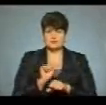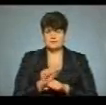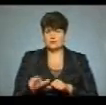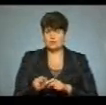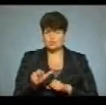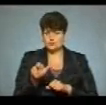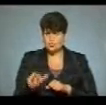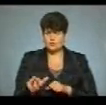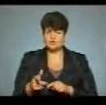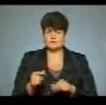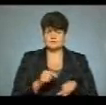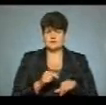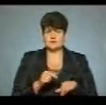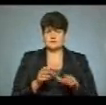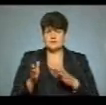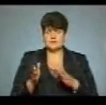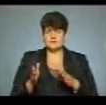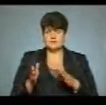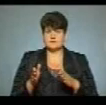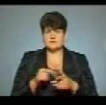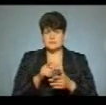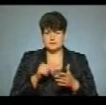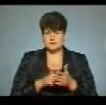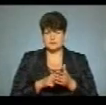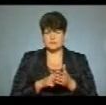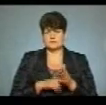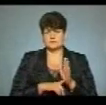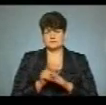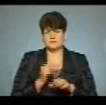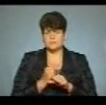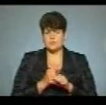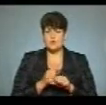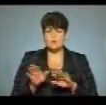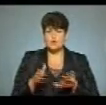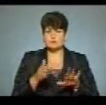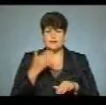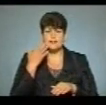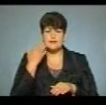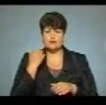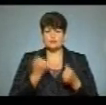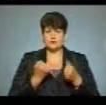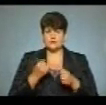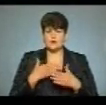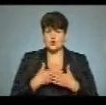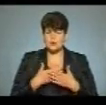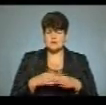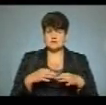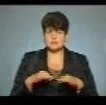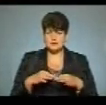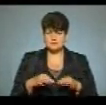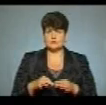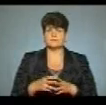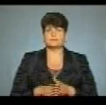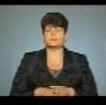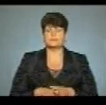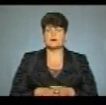якось зрушити це питання з мертвої точки. Пропускають легкові автомобілі, громадський транспорт та вогненебезпечний